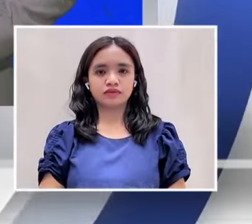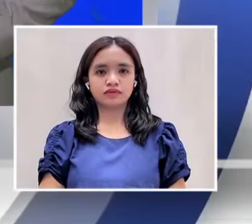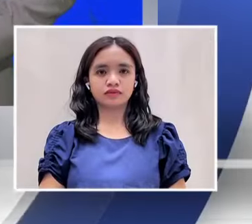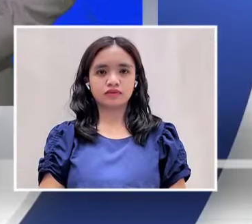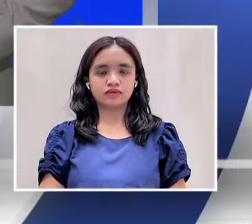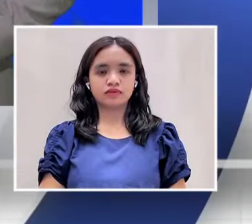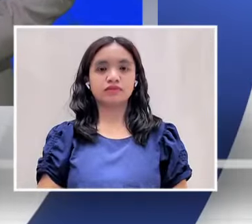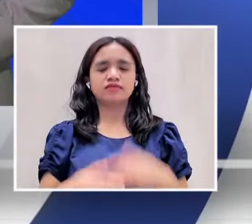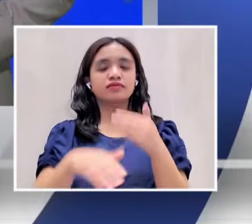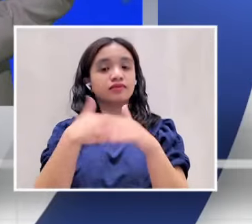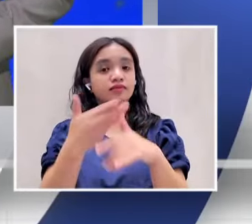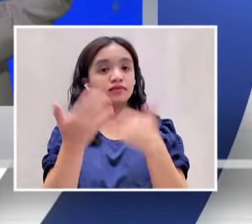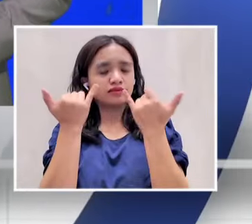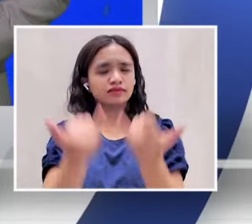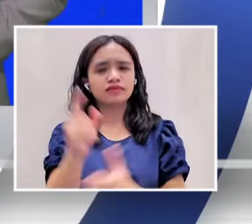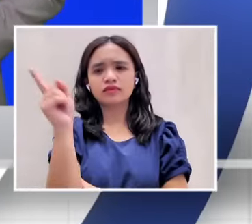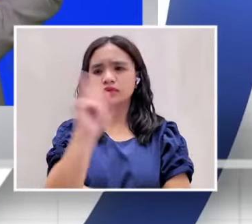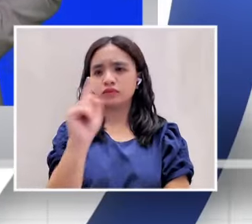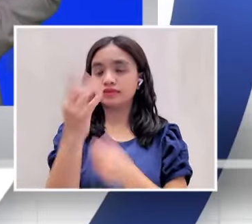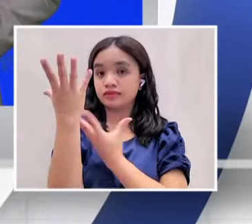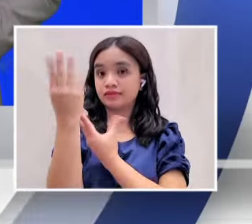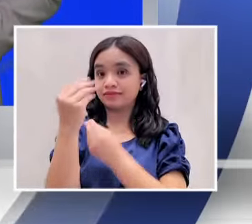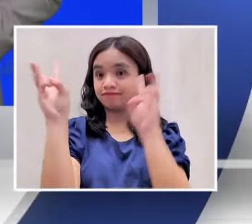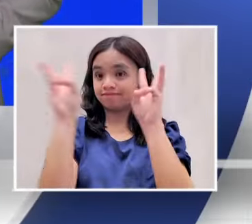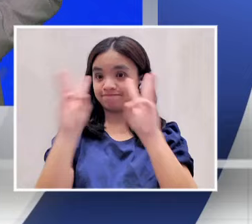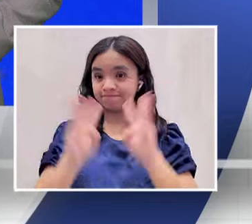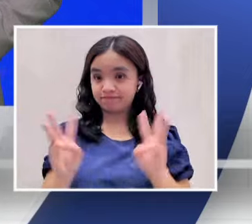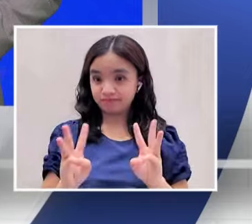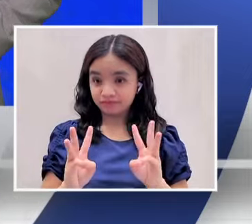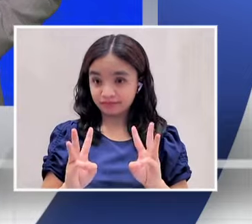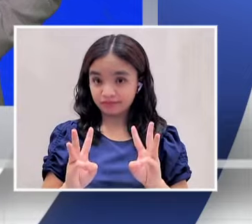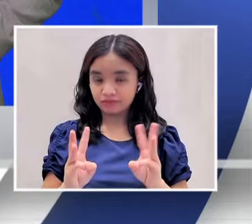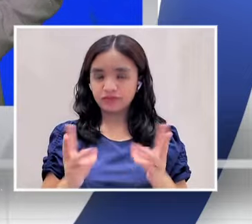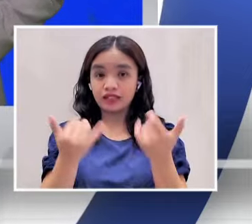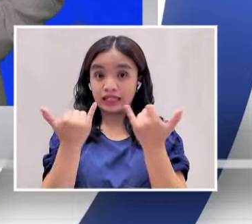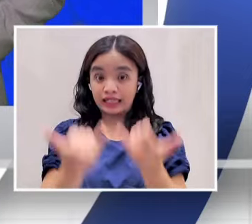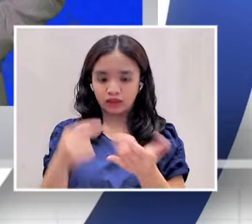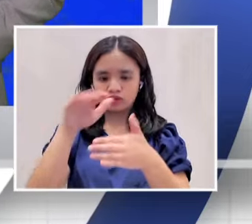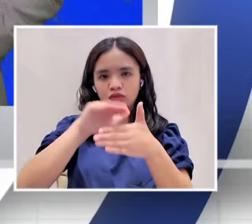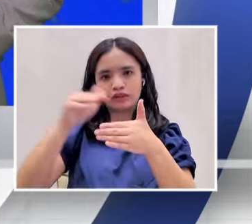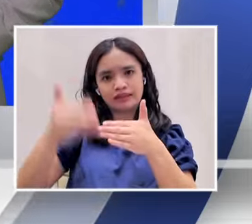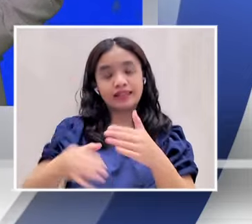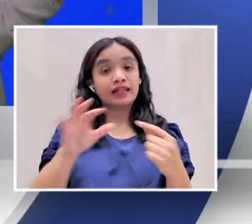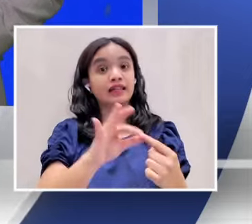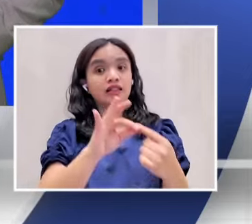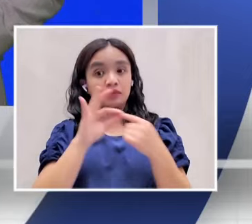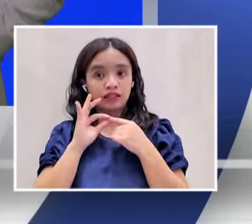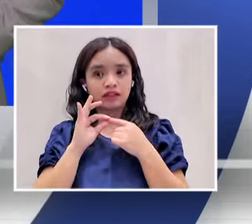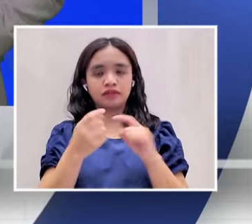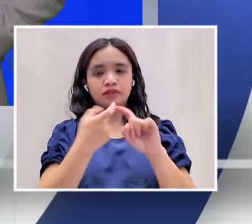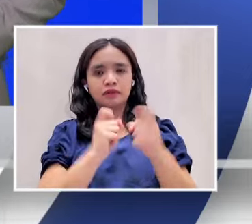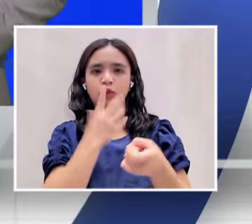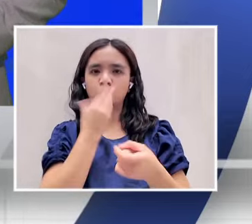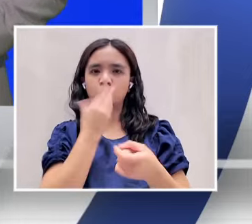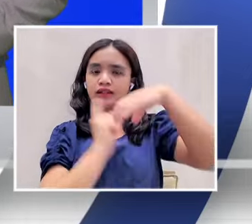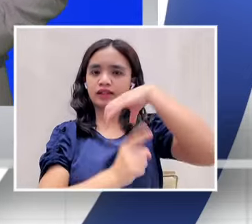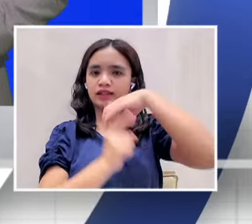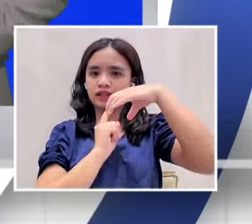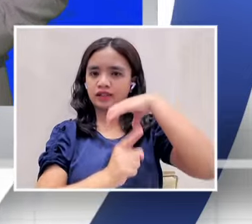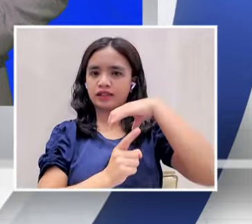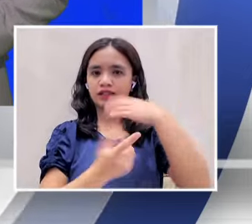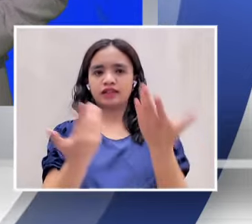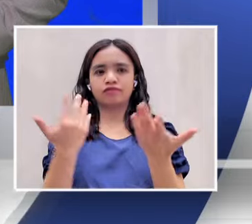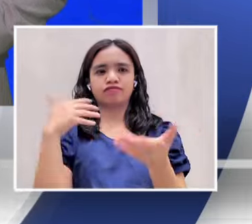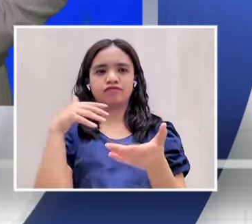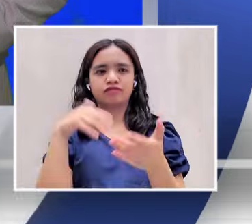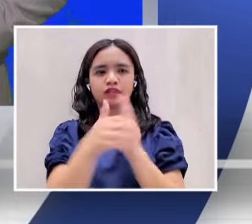Alamin natin ngayon ang magiging panahon, ang lagay ng panahon ngayong pong weekend, lalo na mula kay ABS-7 Meteorologist